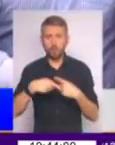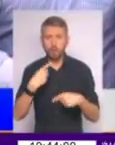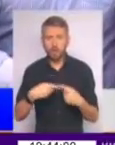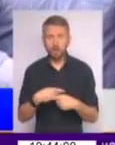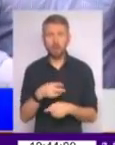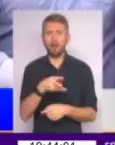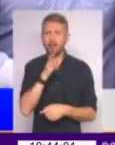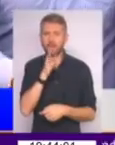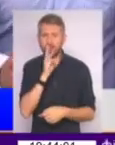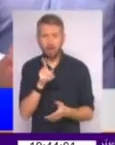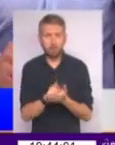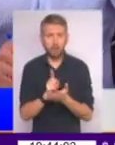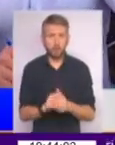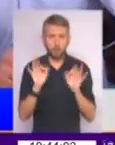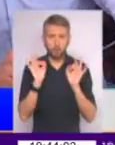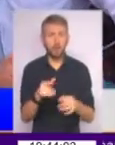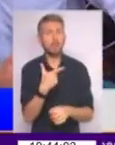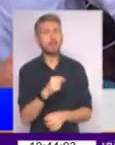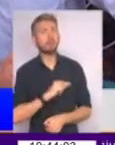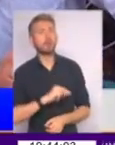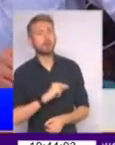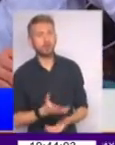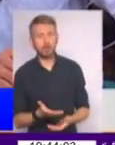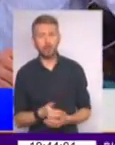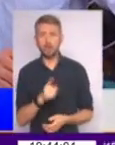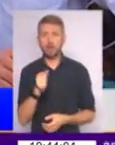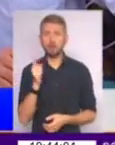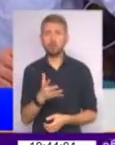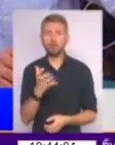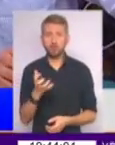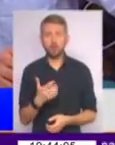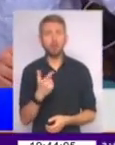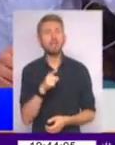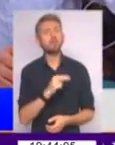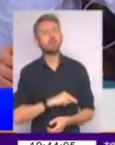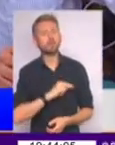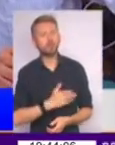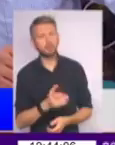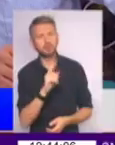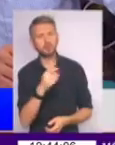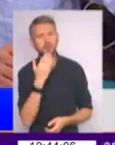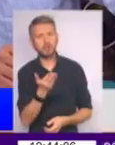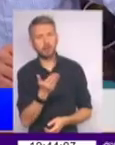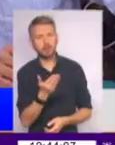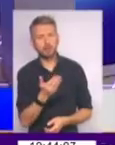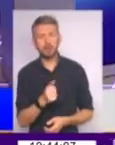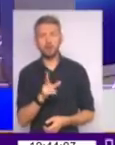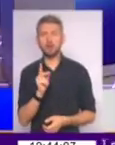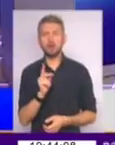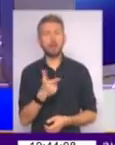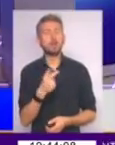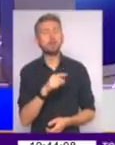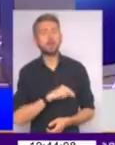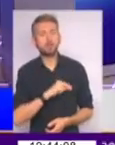зарплат, нічого, ні пенсії, нічого. Ви де працюєте, добродій? За 1,5 тисячі. Де ви працюєте, питаю? Одну. А друге... Де ви